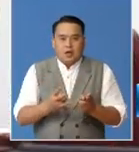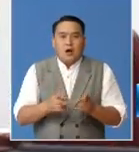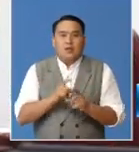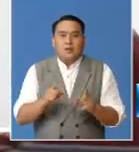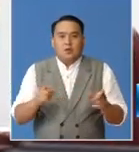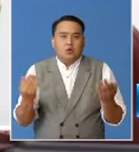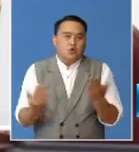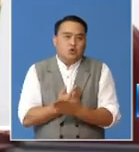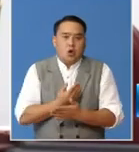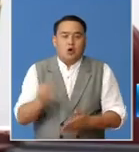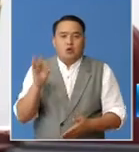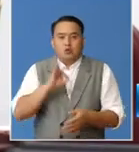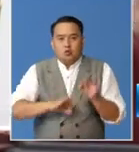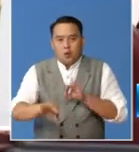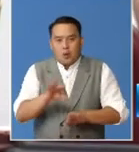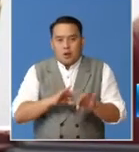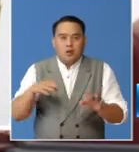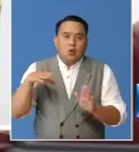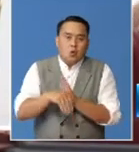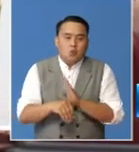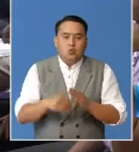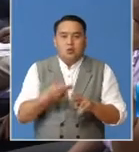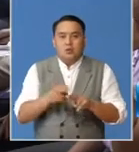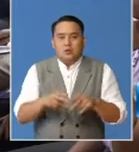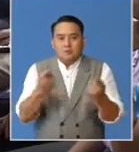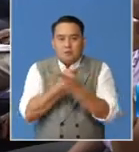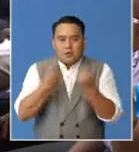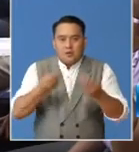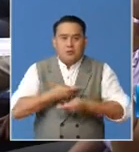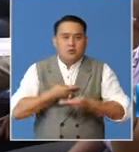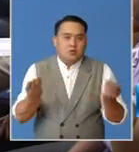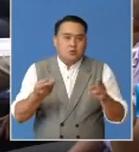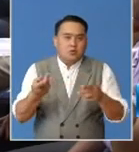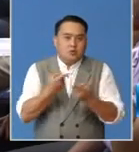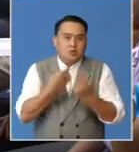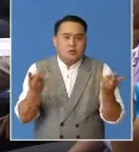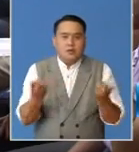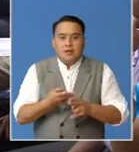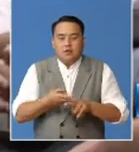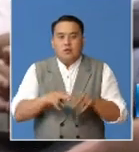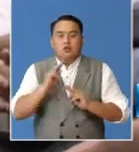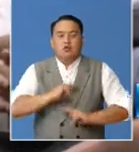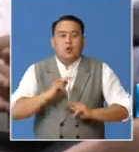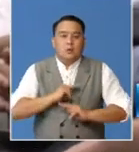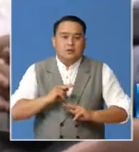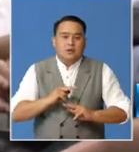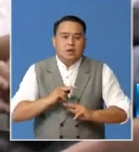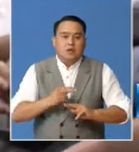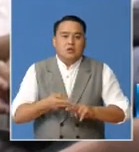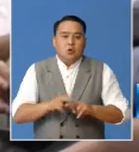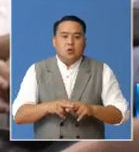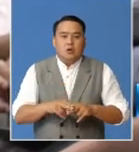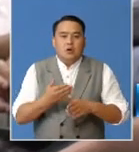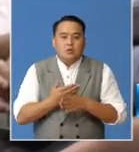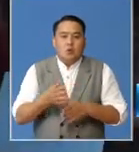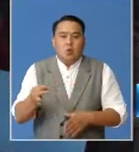азаматтарға жаңа жобаның тиімділігімен жүзеге асыру жолдары туралы мәлімет берілуі шарт. Өңірімізде бұл бағыттағы жұмыстар біраз кенжелеп тұр. Осыған